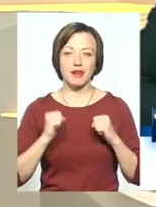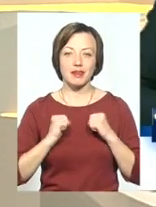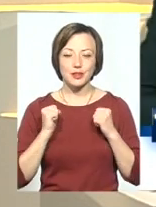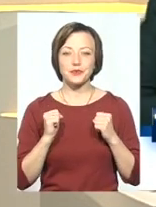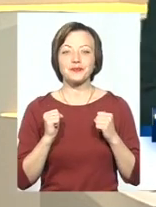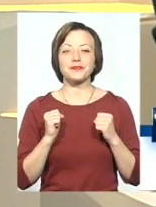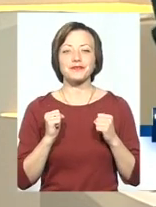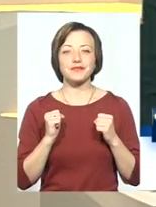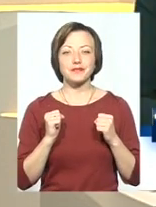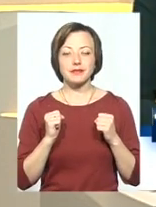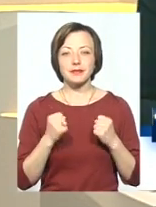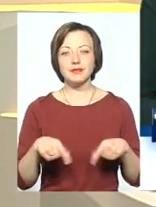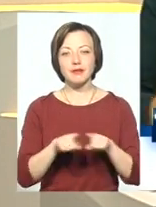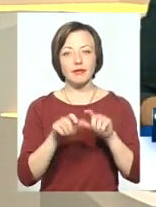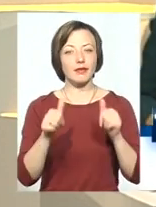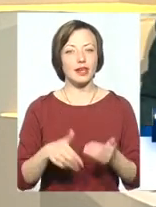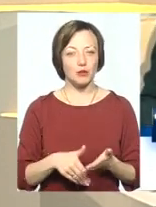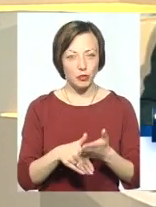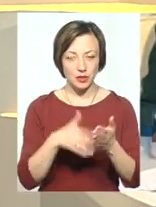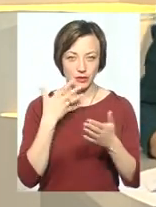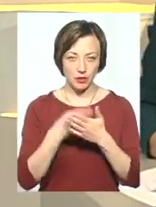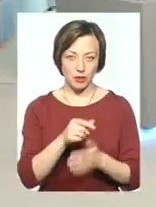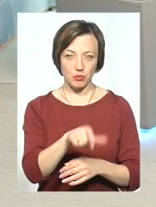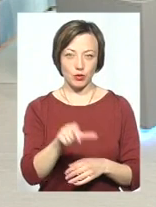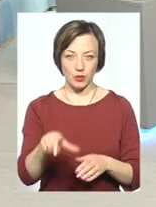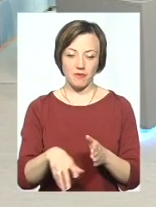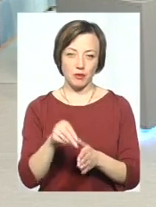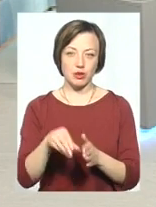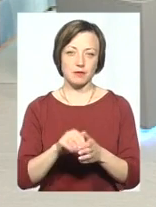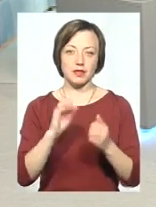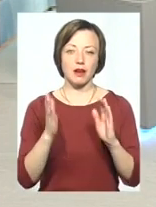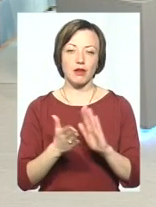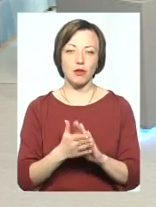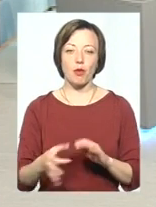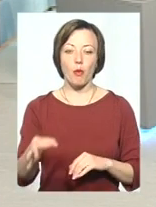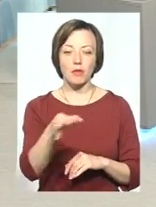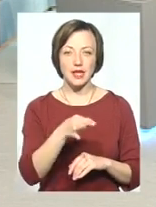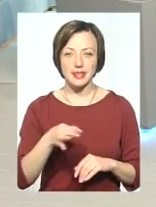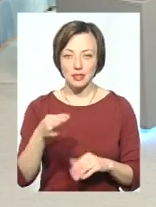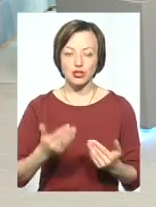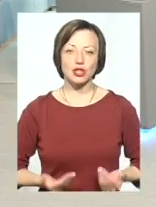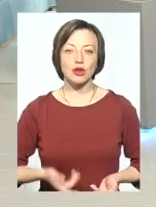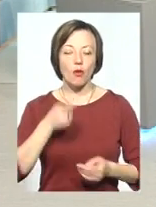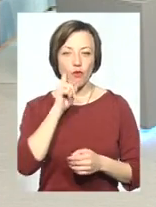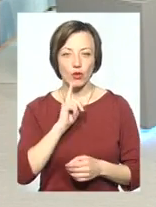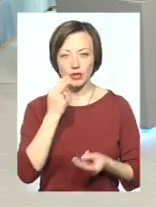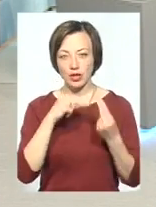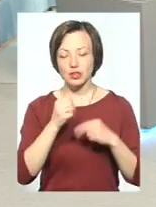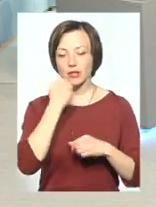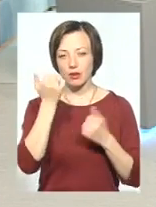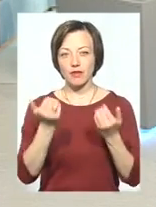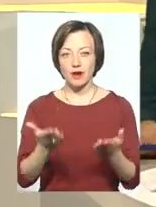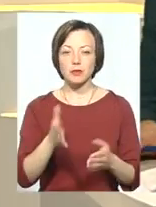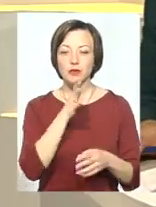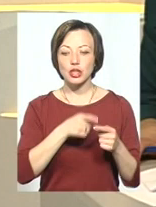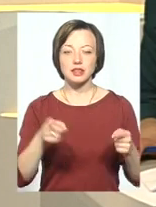прислуховуватися, які намагаються таким чином допомогти своїм виборцям і загалом Хмельниччині жити комфортніше і краще. Дякую